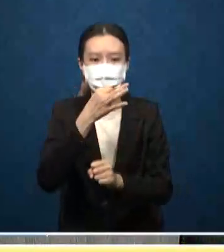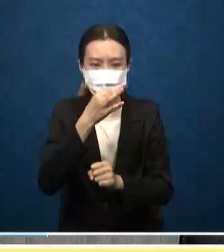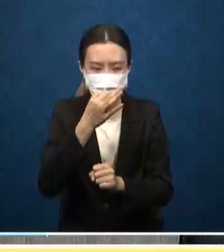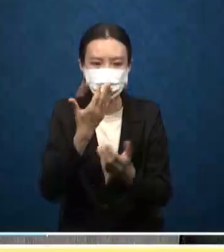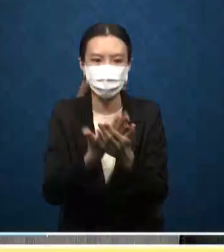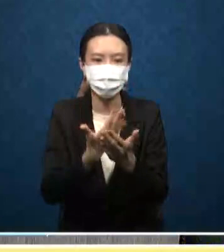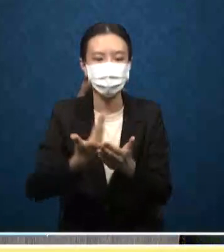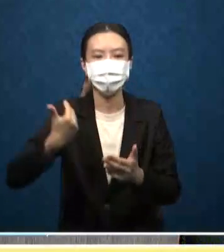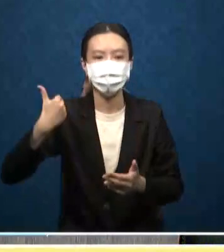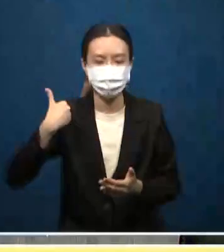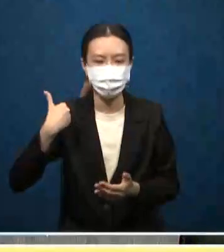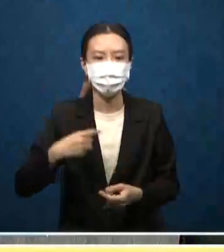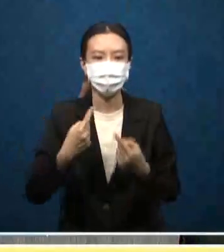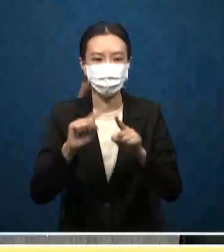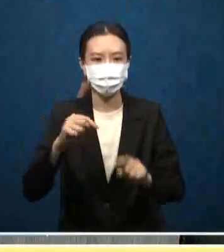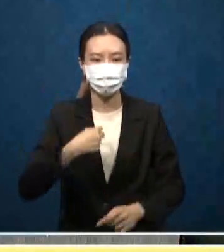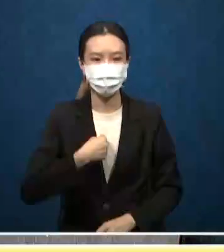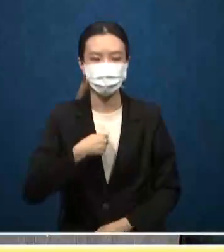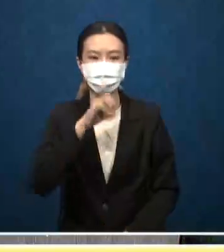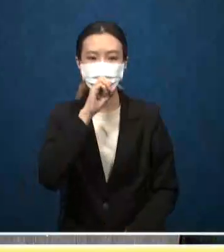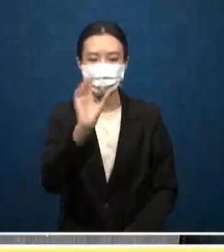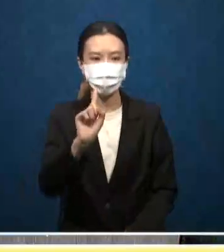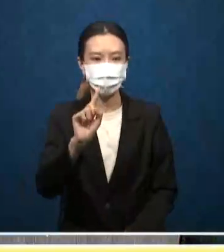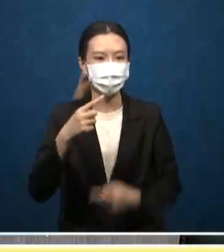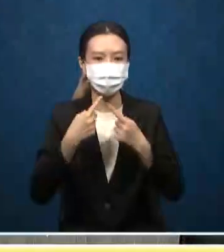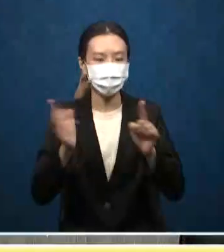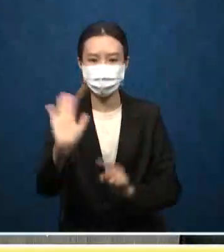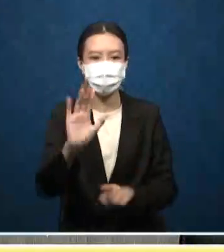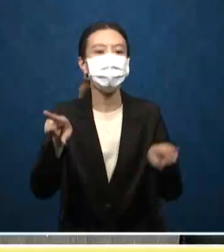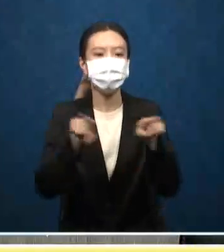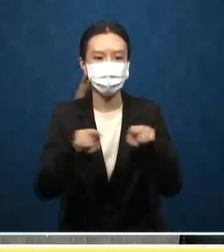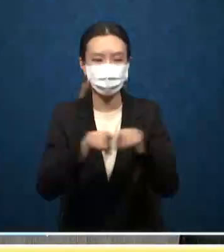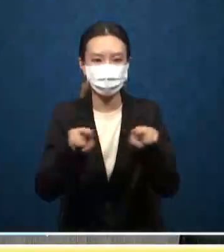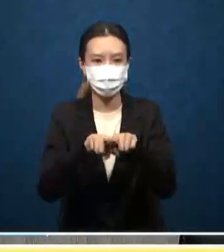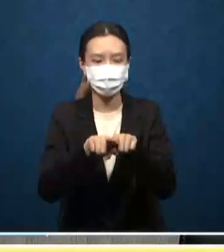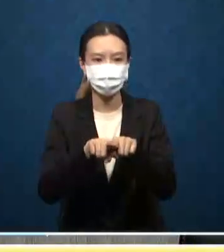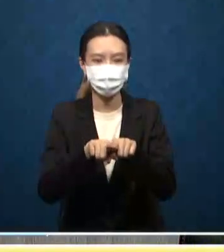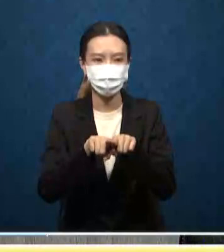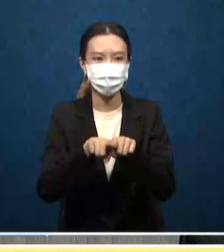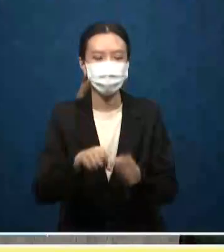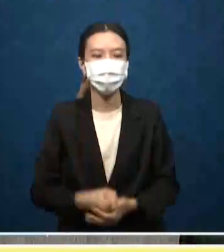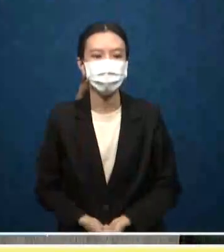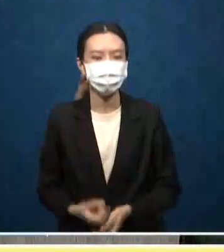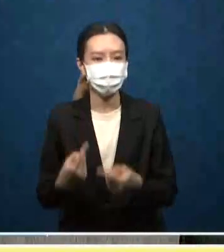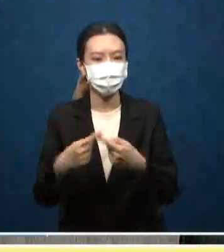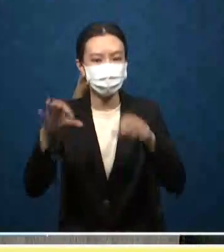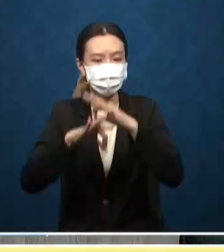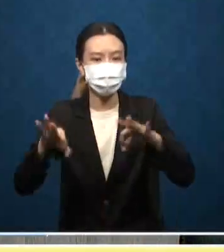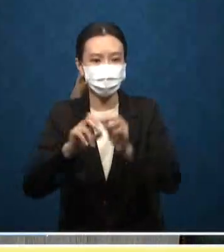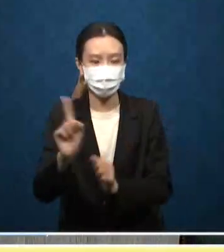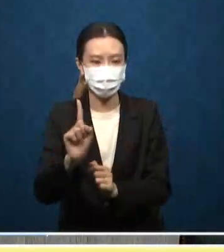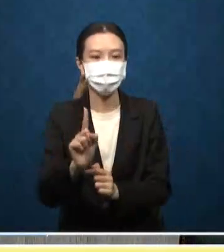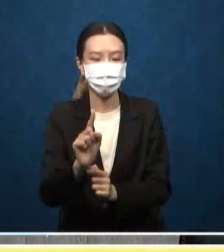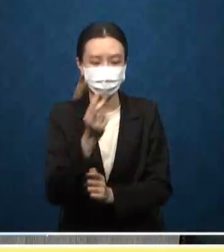หลักสูตรที่ผมกำลังพูดถึงท่านประธานครับไม่ได้แตกต่างกันเลยอันเดียวกันครับเพียงแต่ว่าผมให้น้ำหนักกับอะไรเท่านั้นเองเพราะ